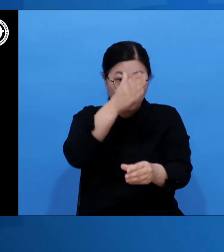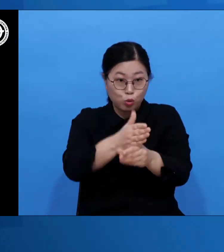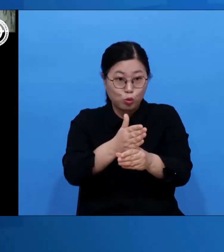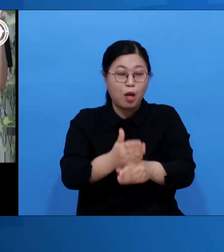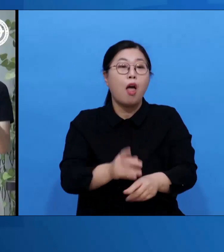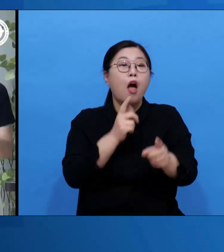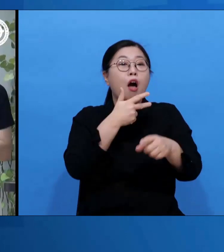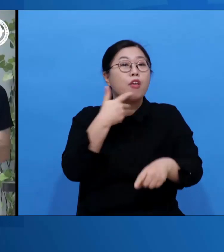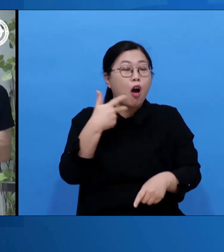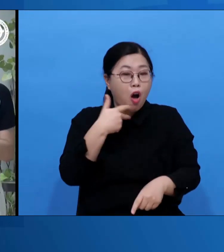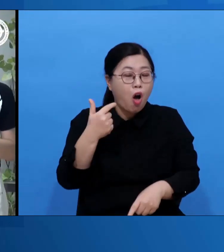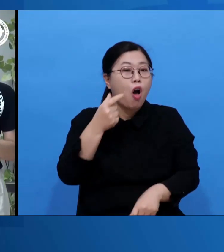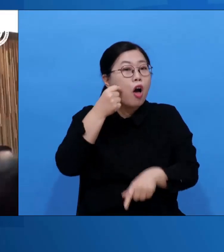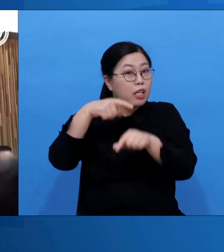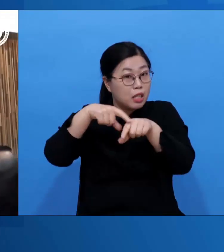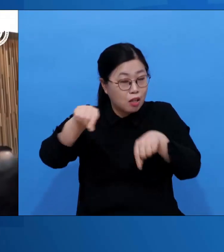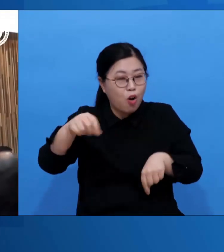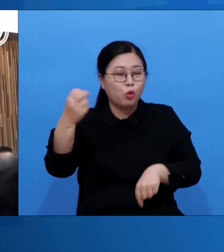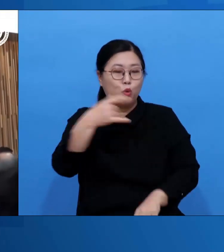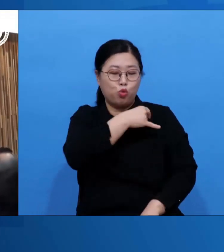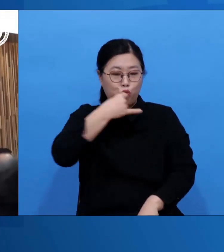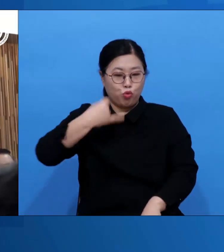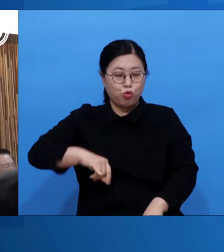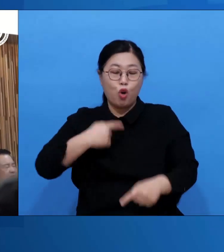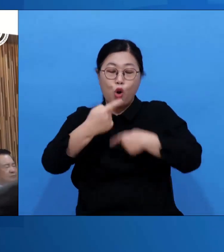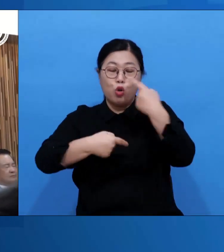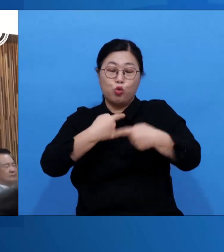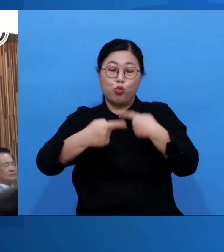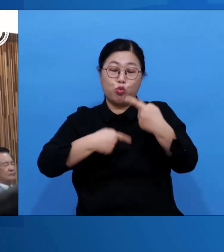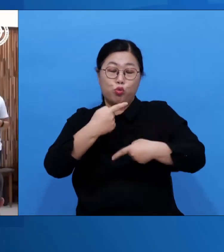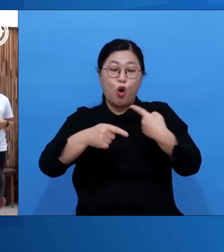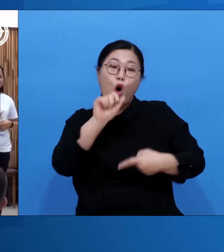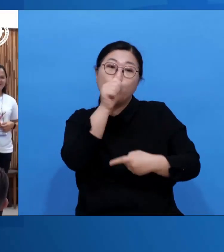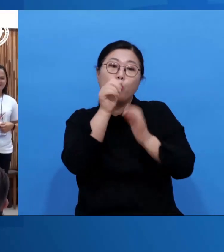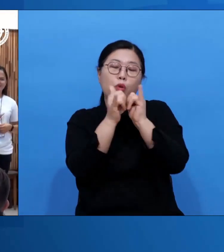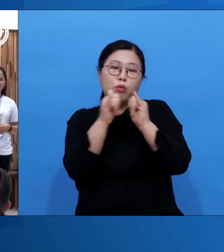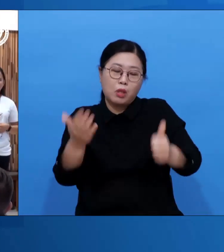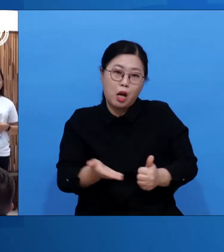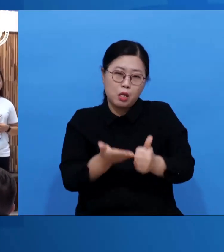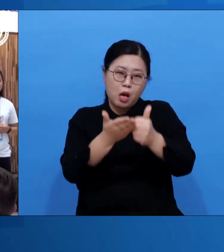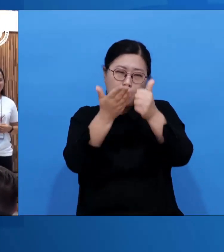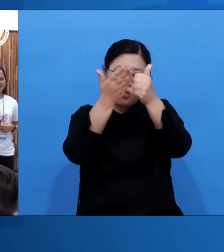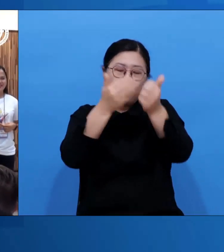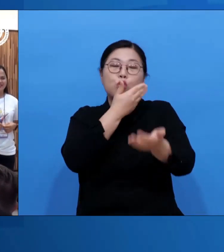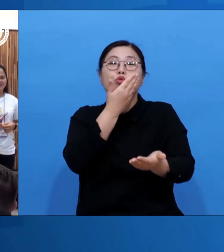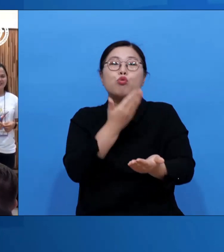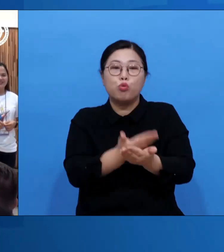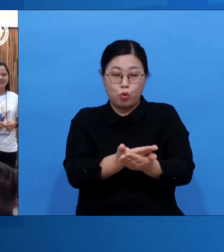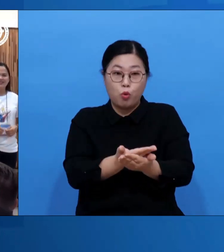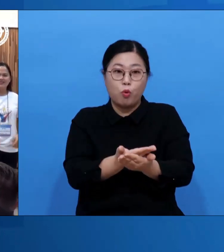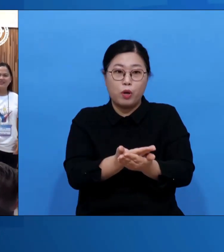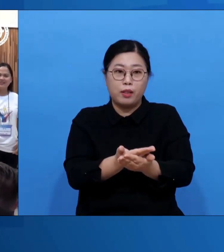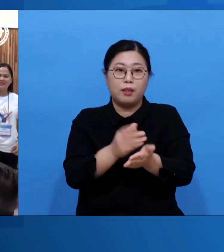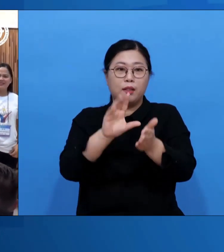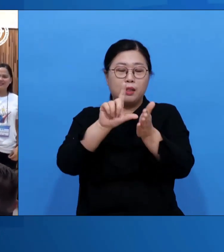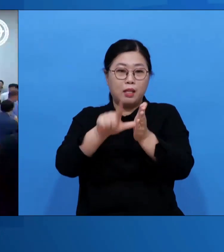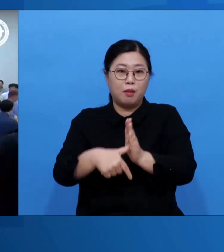수어, 중국어 수어 등 언어별 수어 통역사 양육이 시급한 상황입니다.